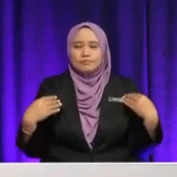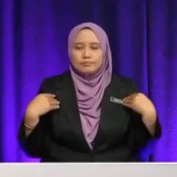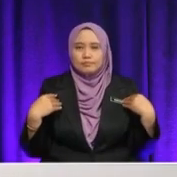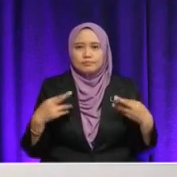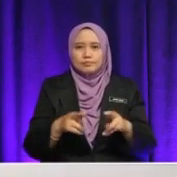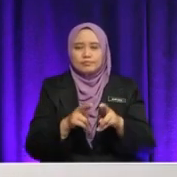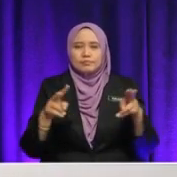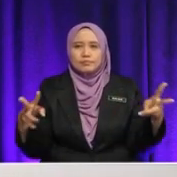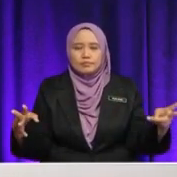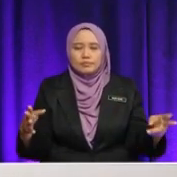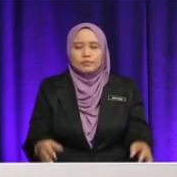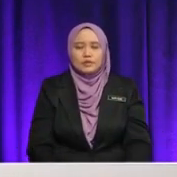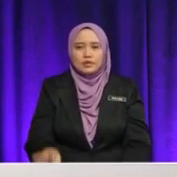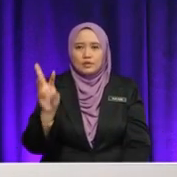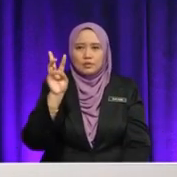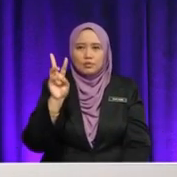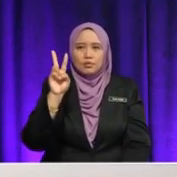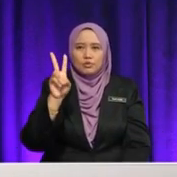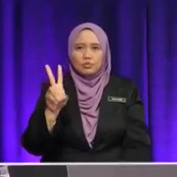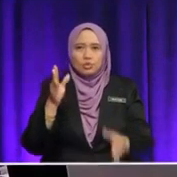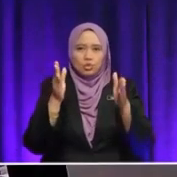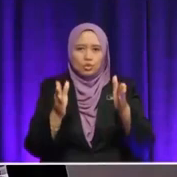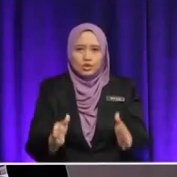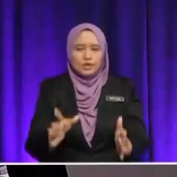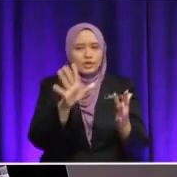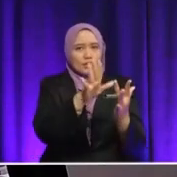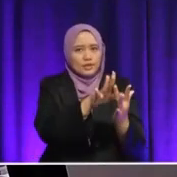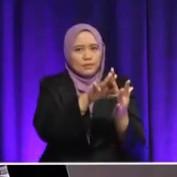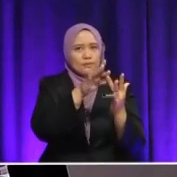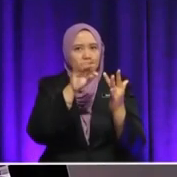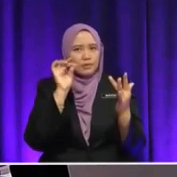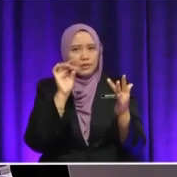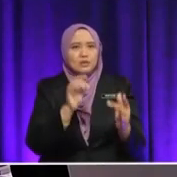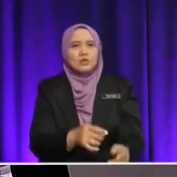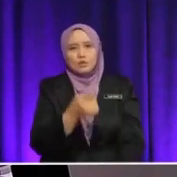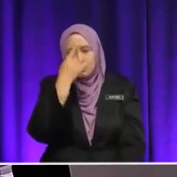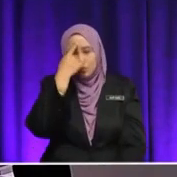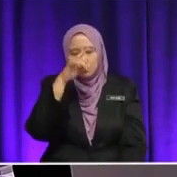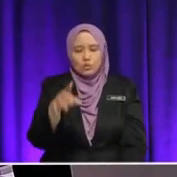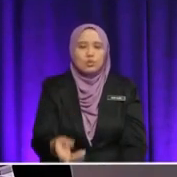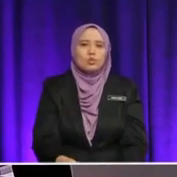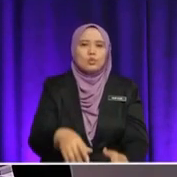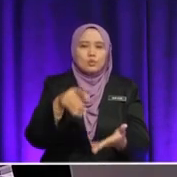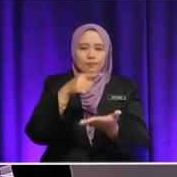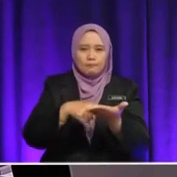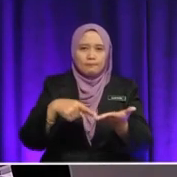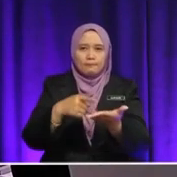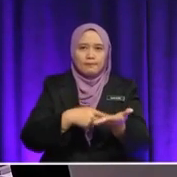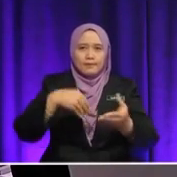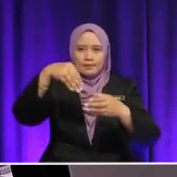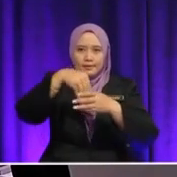pilihan Raya umum hai hai Hai Oke kita lihat nyala bentuk ikan ini bentuknya Oke